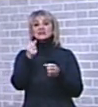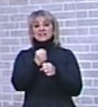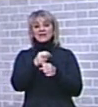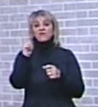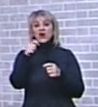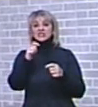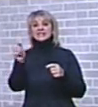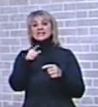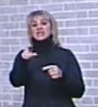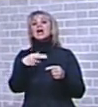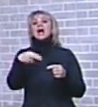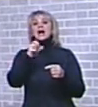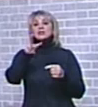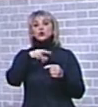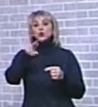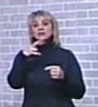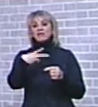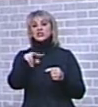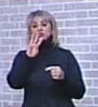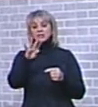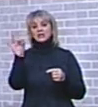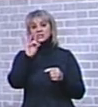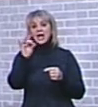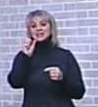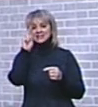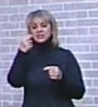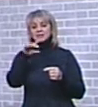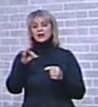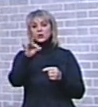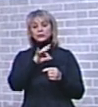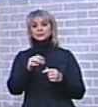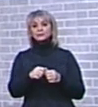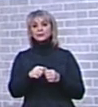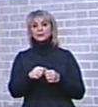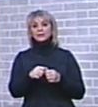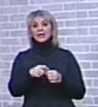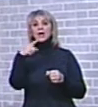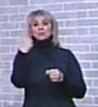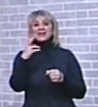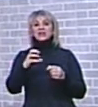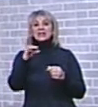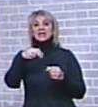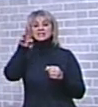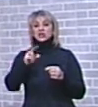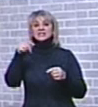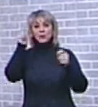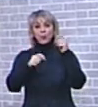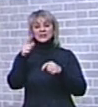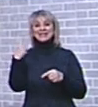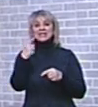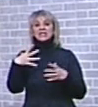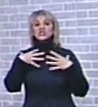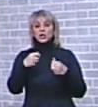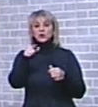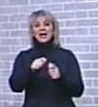и воскресенье. Елена Рябжанова, Юрий Бабенко, Дом 24, Аксайский район. Первый национальный симпозиум «Единое